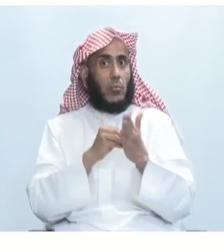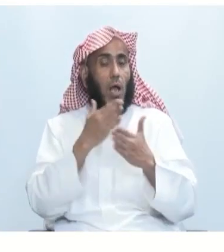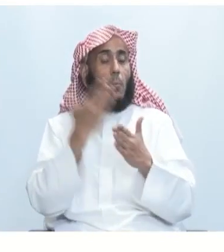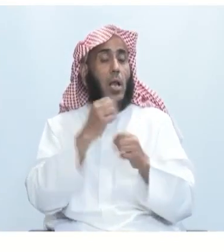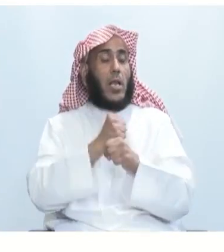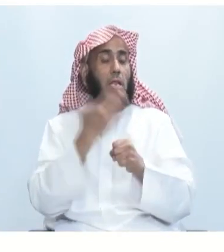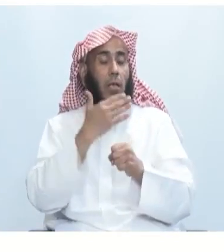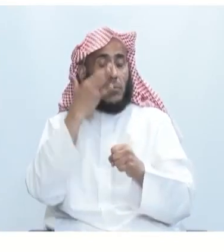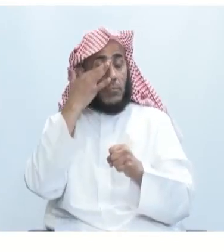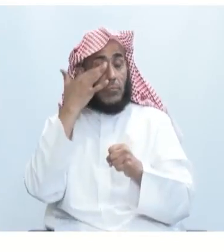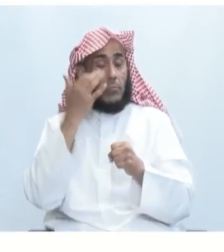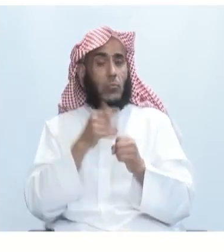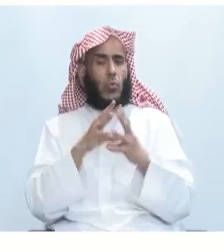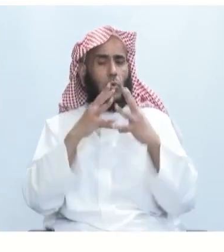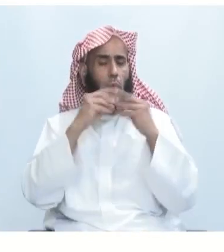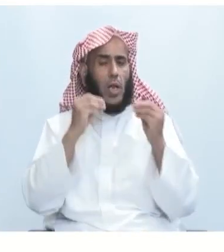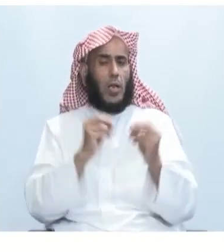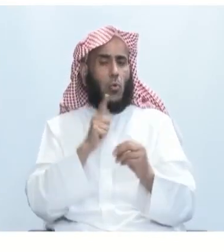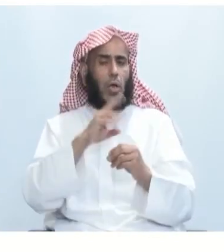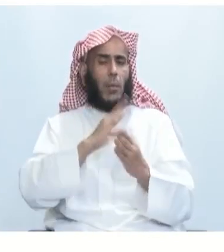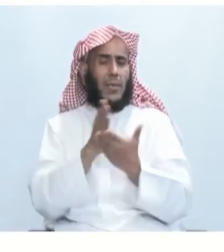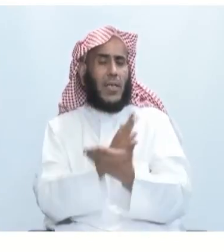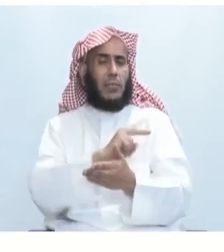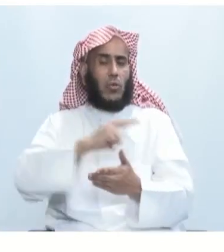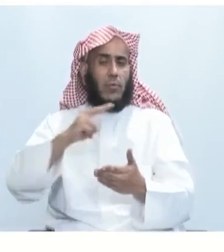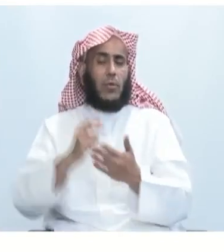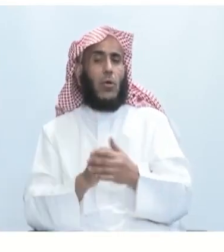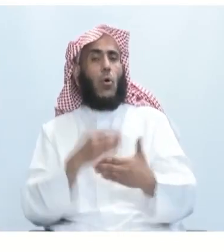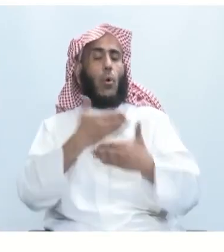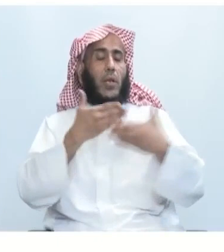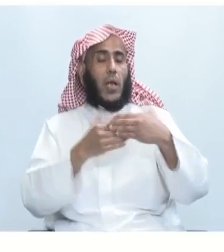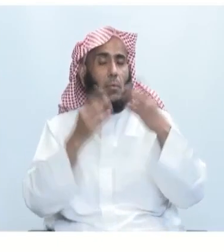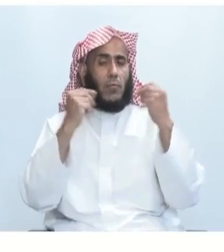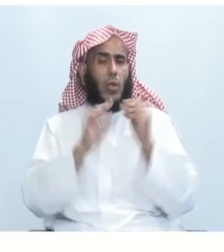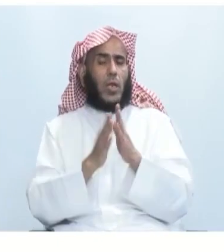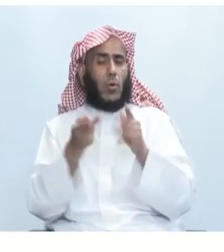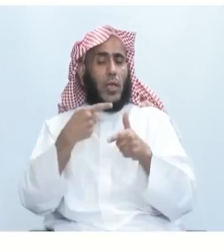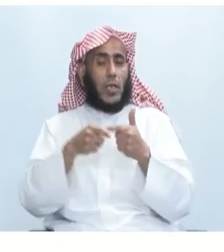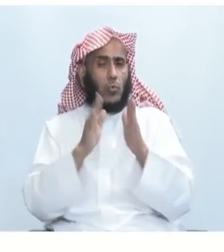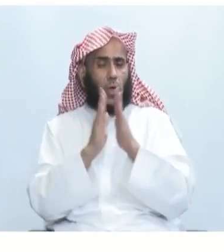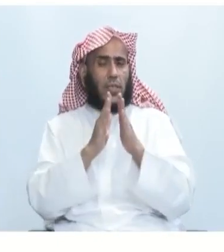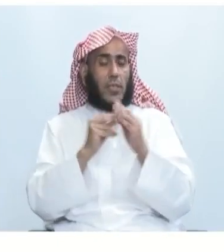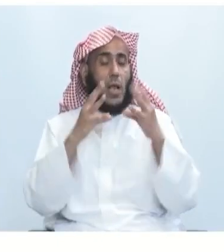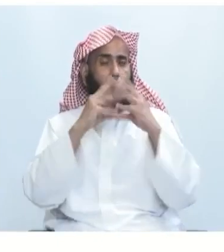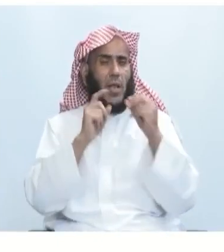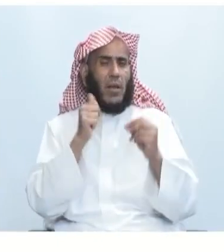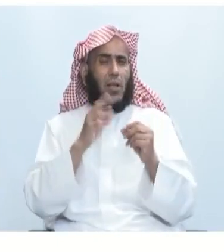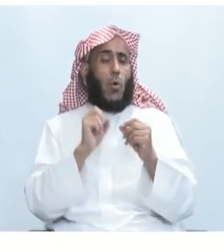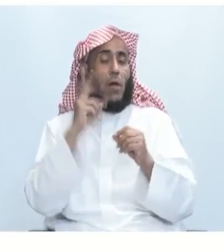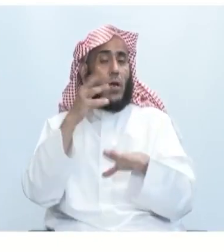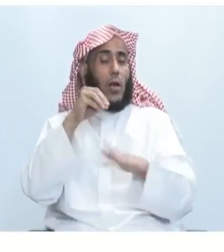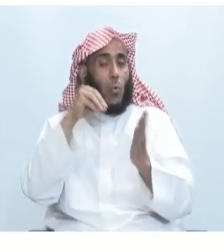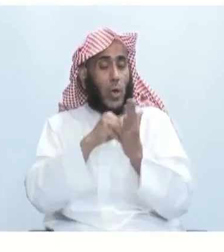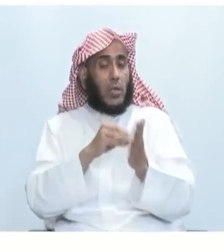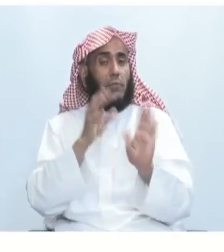القراءه المكونه لعمليه القراءه وتحلل لغه مجالات المختلفه وبناها المعرفيه كذلك تحدد المعاني الحرفيه والافكار الوارده في